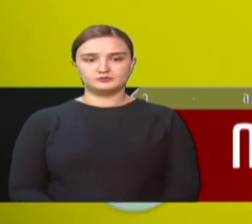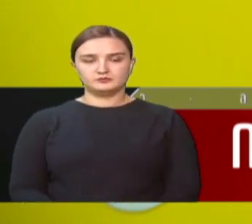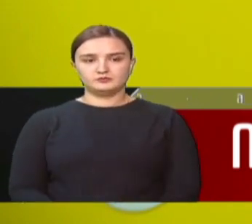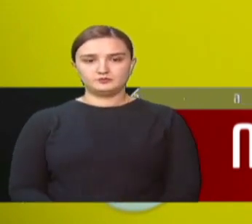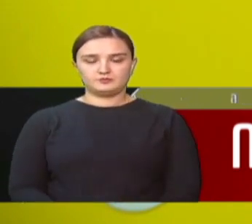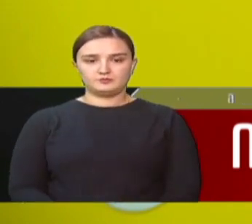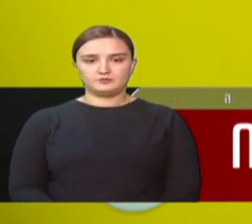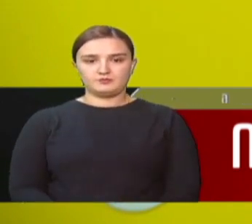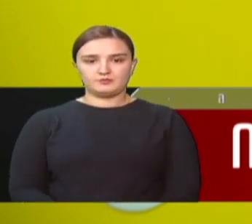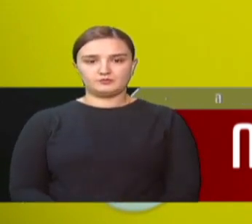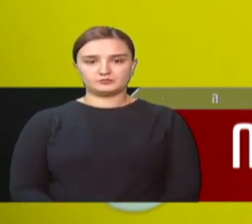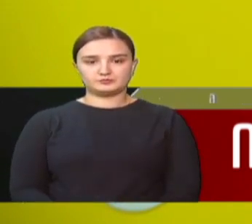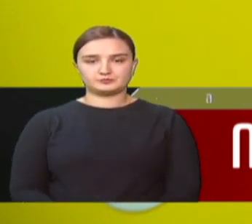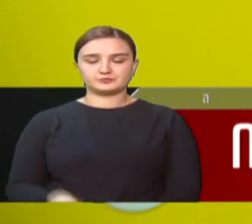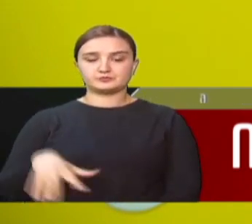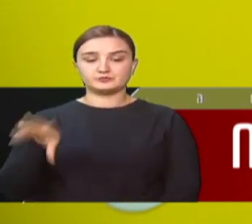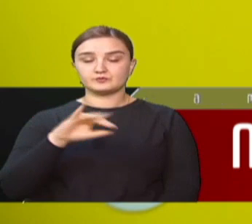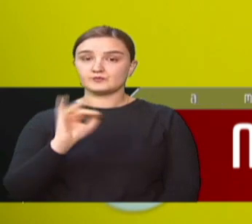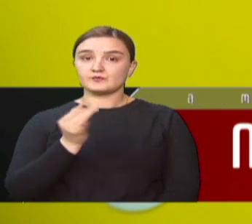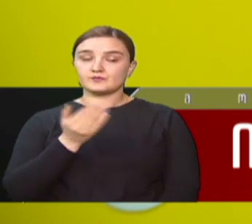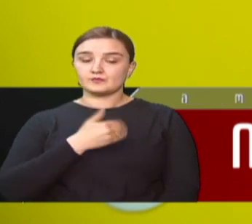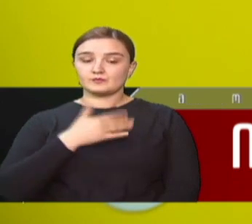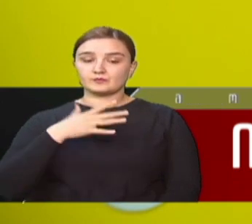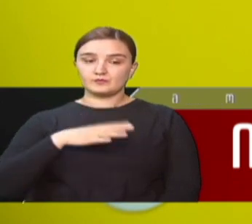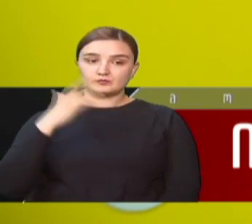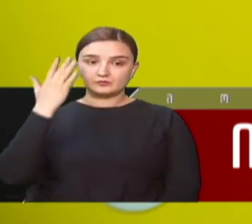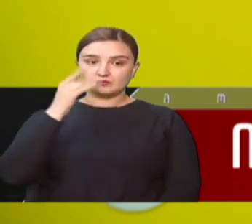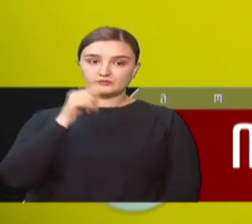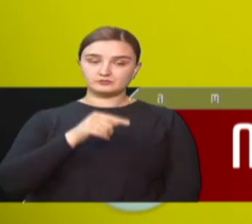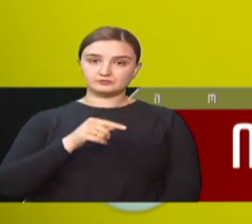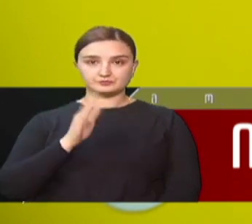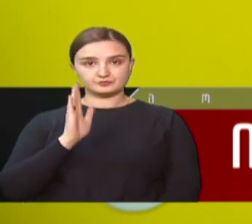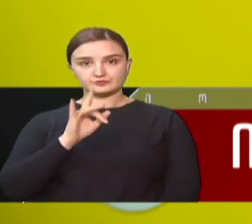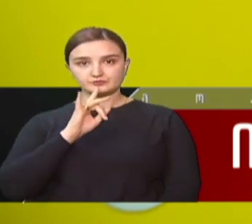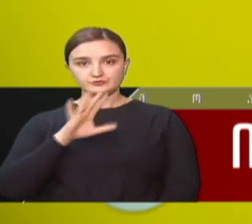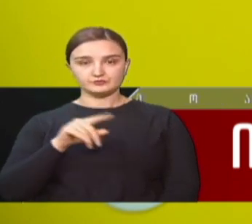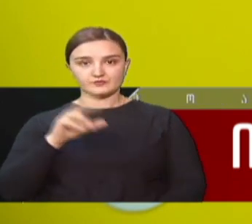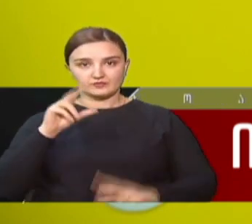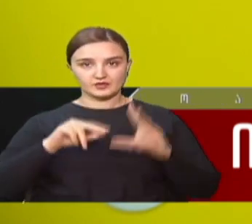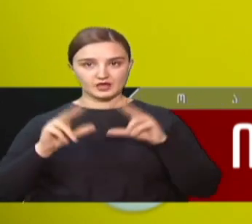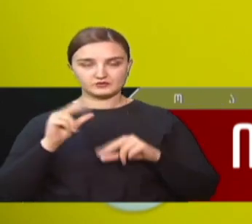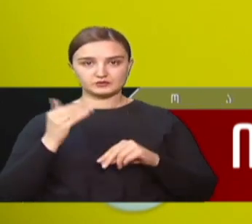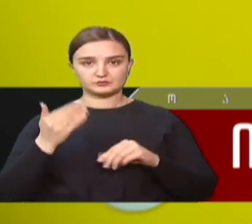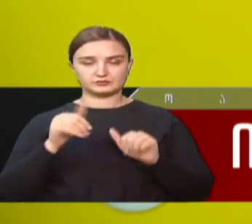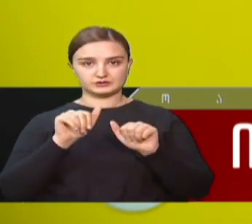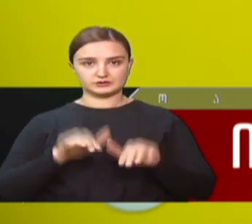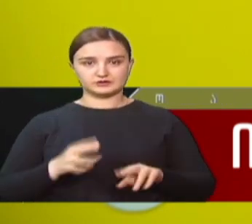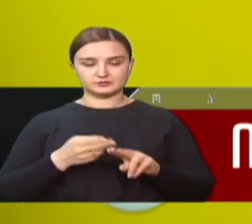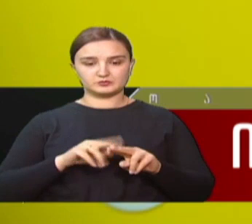ისინი დაინტერესდნენ, აპირებს თუ არა ქართული ოცნება, რომ გაითვალისწინოს ვენეციის კომისიის დასკვნები, იმიტომ რომ ამის